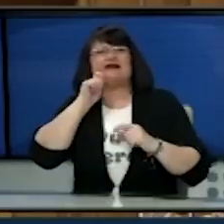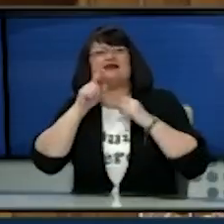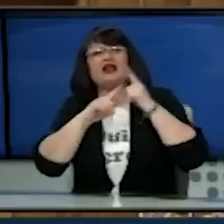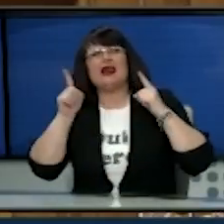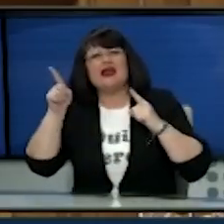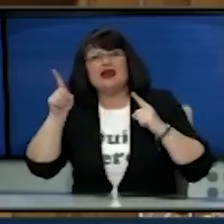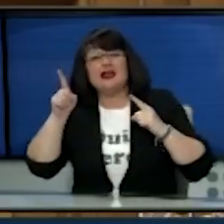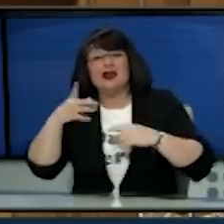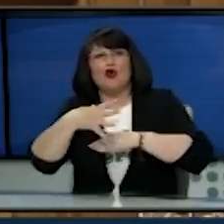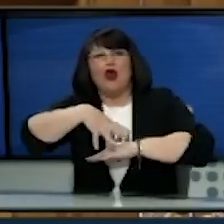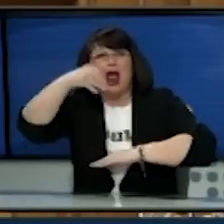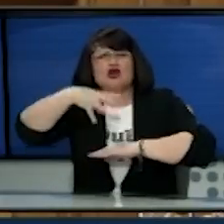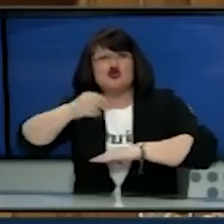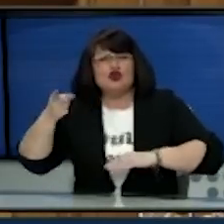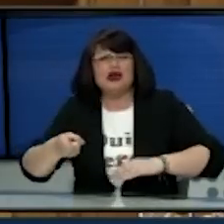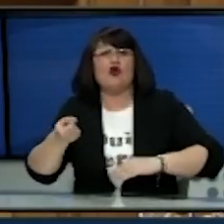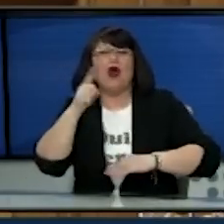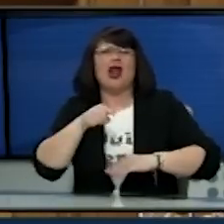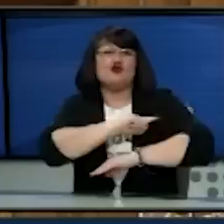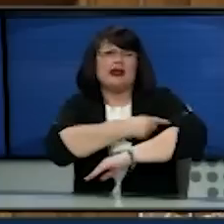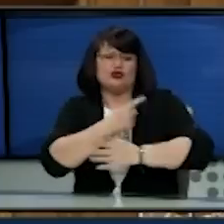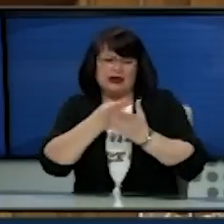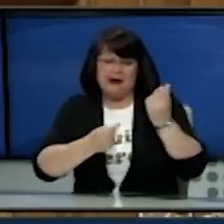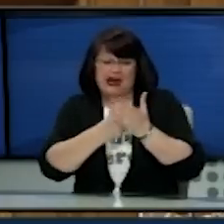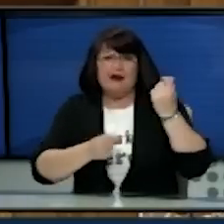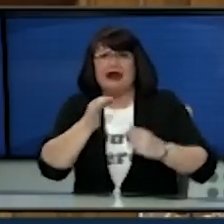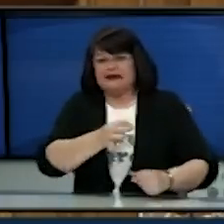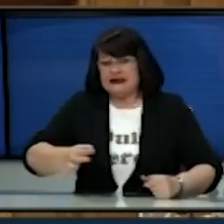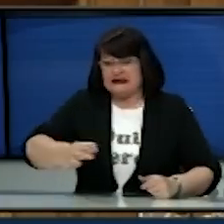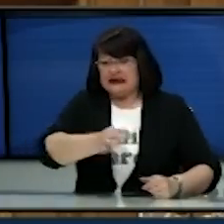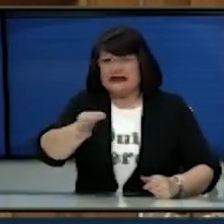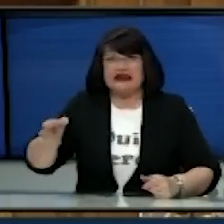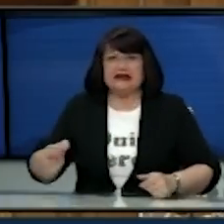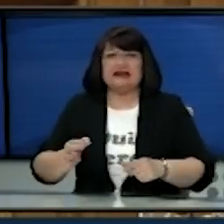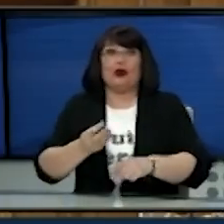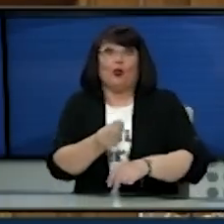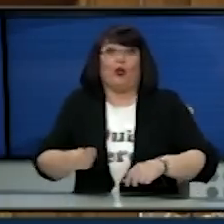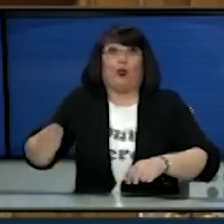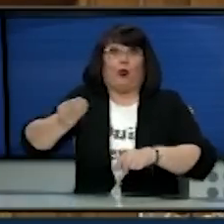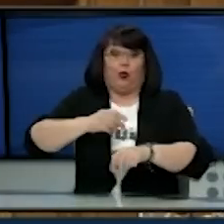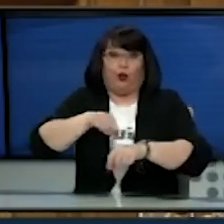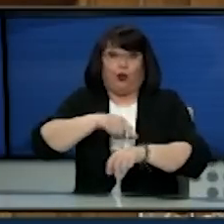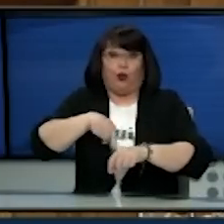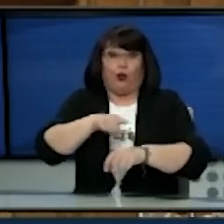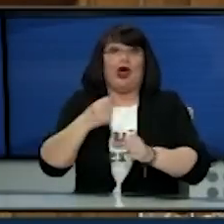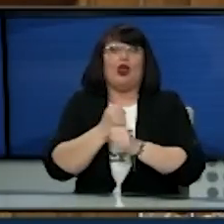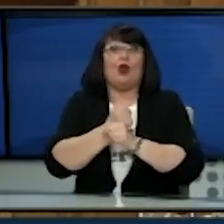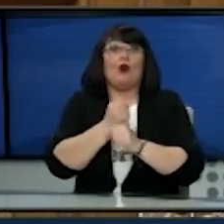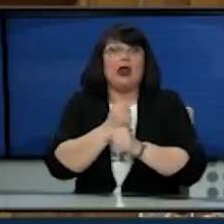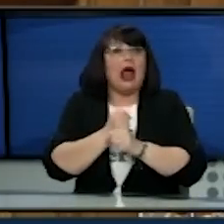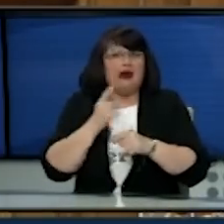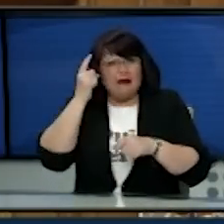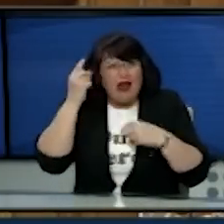χωρίς αξονικό τομογράφο, τι γίνεται στα νησιά λόγω αύξησης του φόρτου εργασίας σε όλες τις περιοχές της